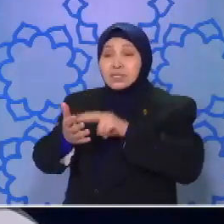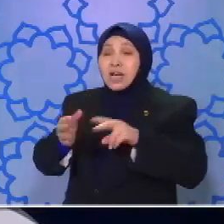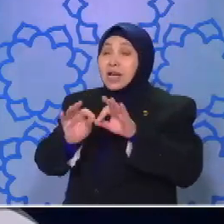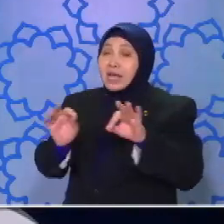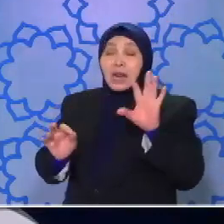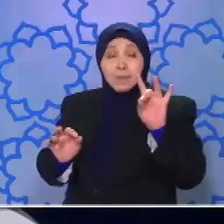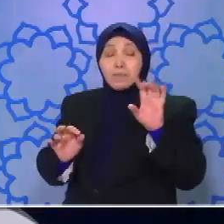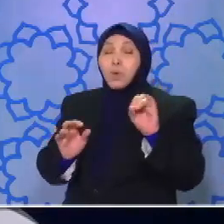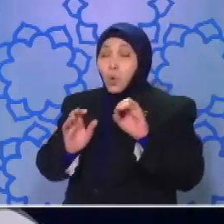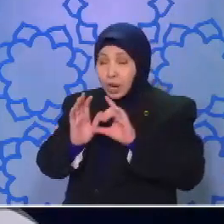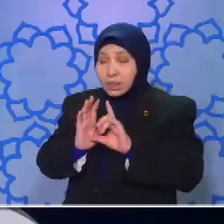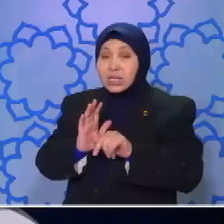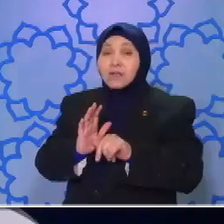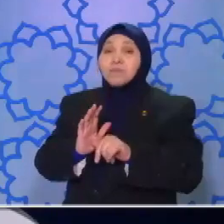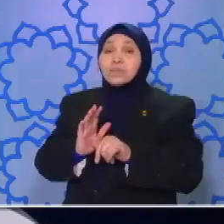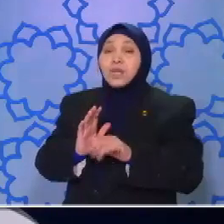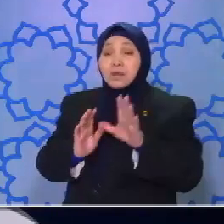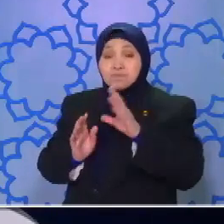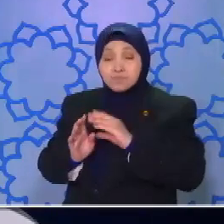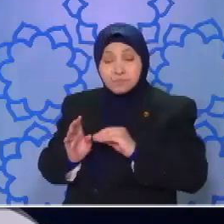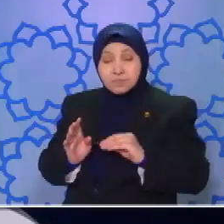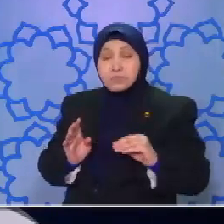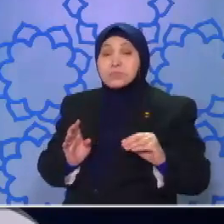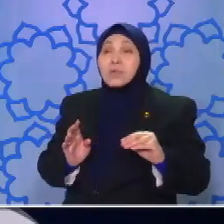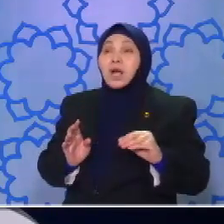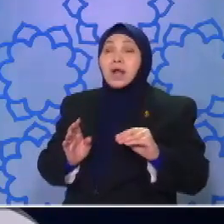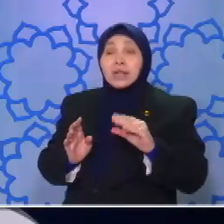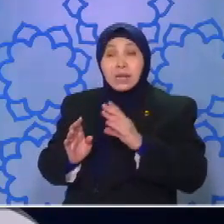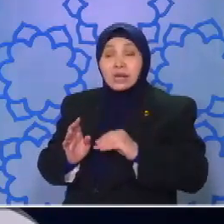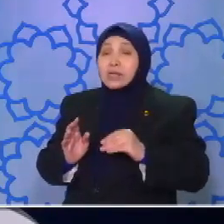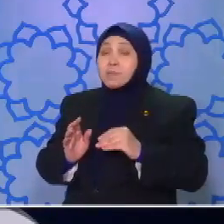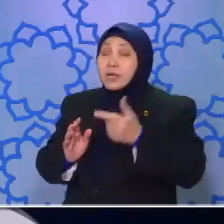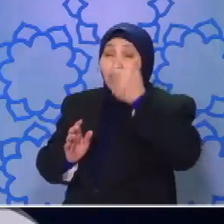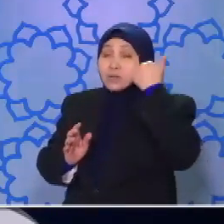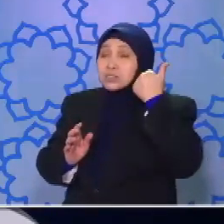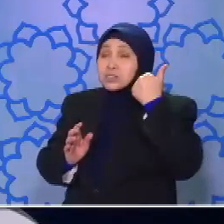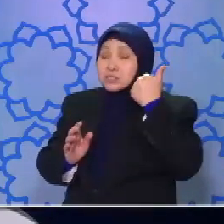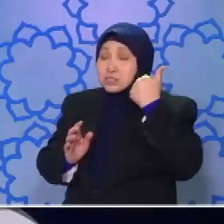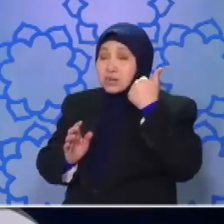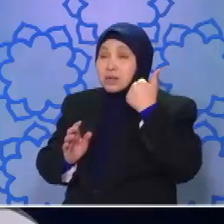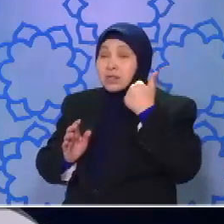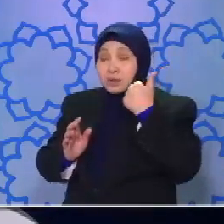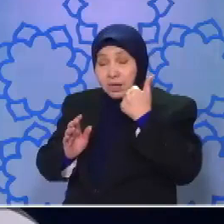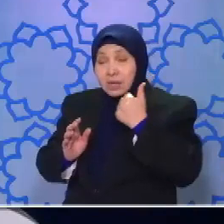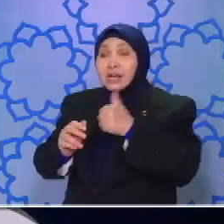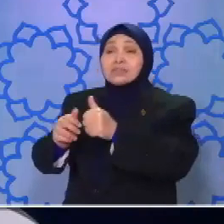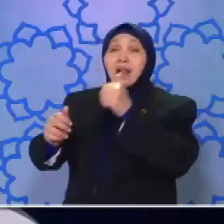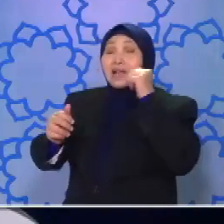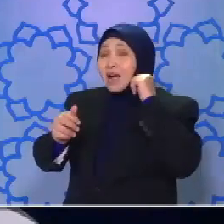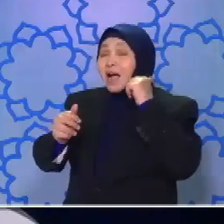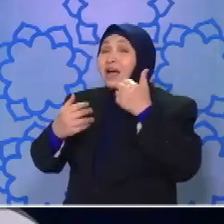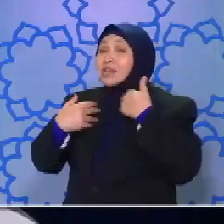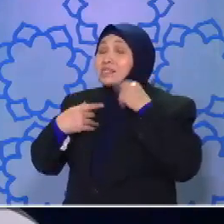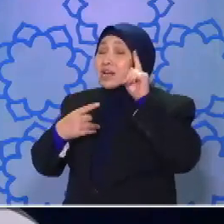ke-80 sebentar nanti. Wa kana wara'ahum malik, ya, di belakang mereka itu ataupun di jauh daripada mereka itu ada